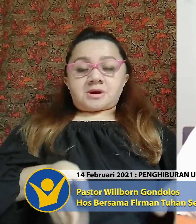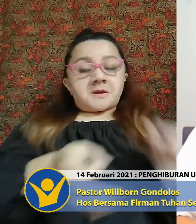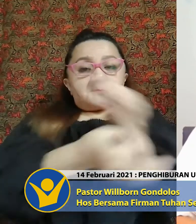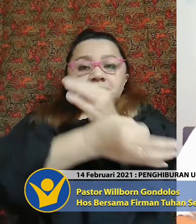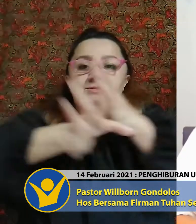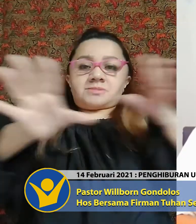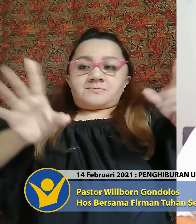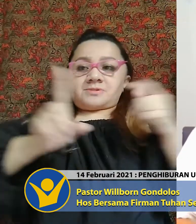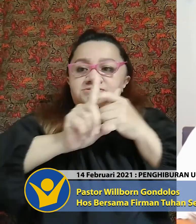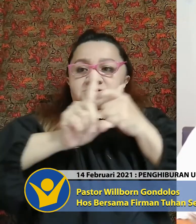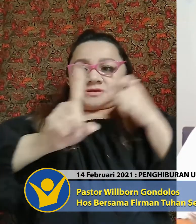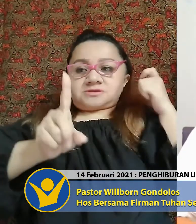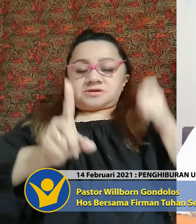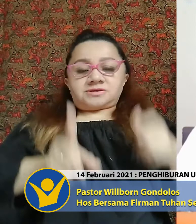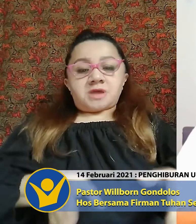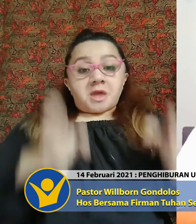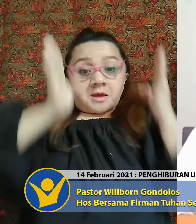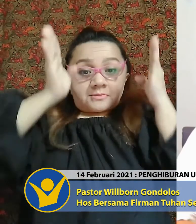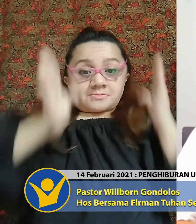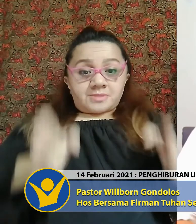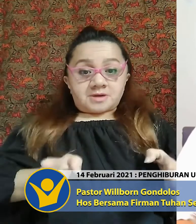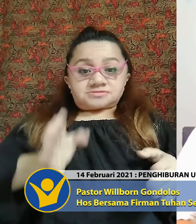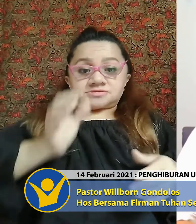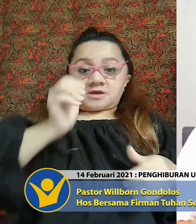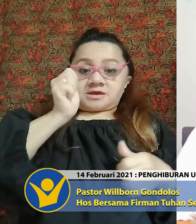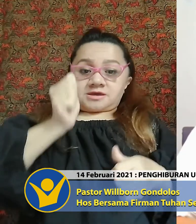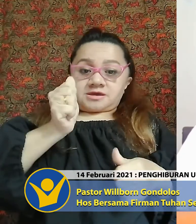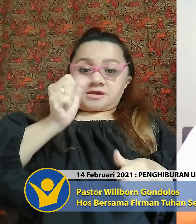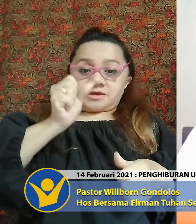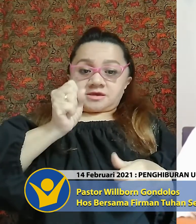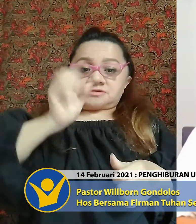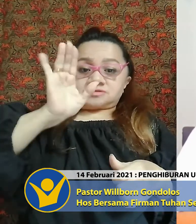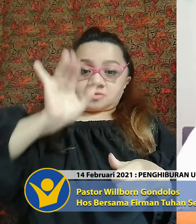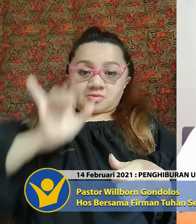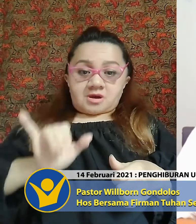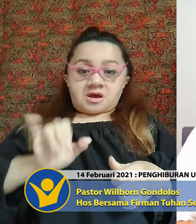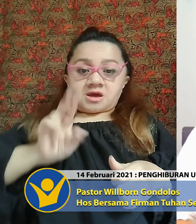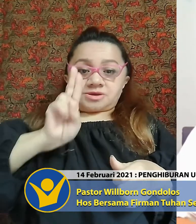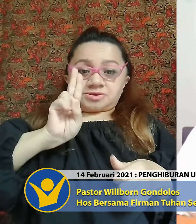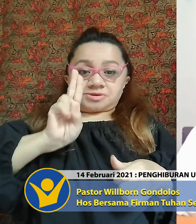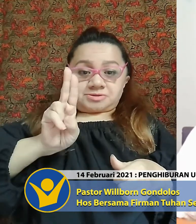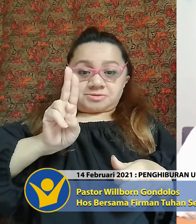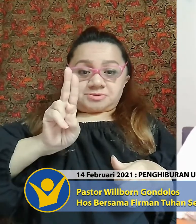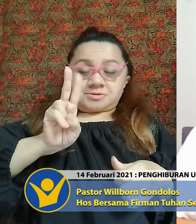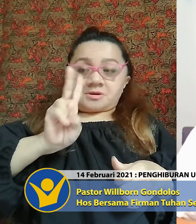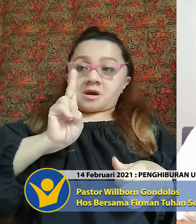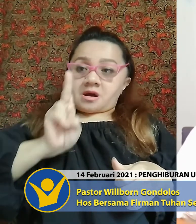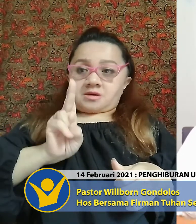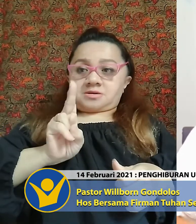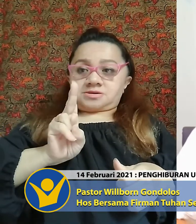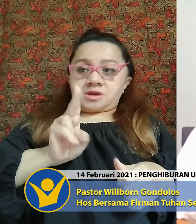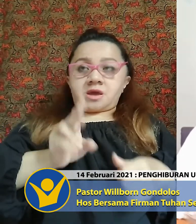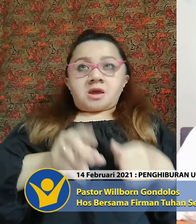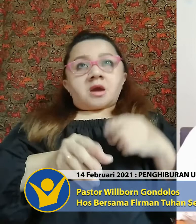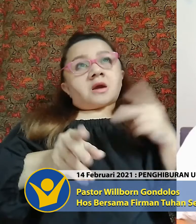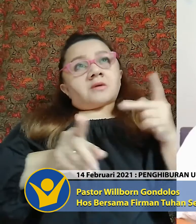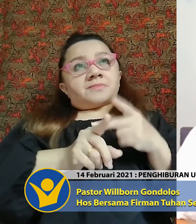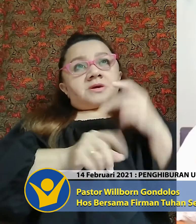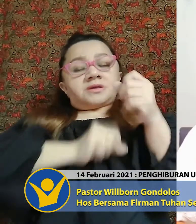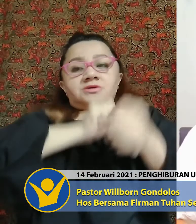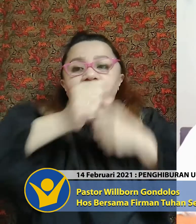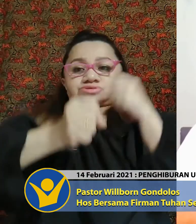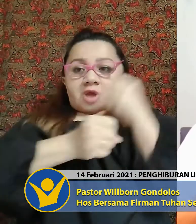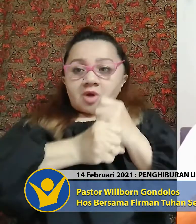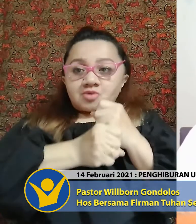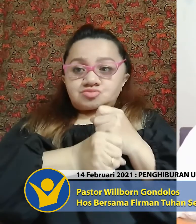dari bab 40 pula dalam buku Yesaya ini, dia menekankan pembebasan dari bangsa